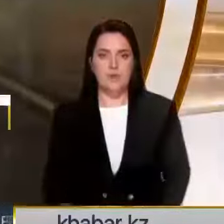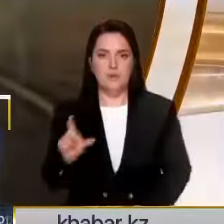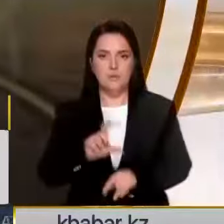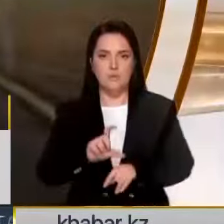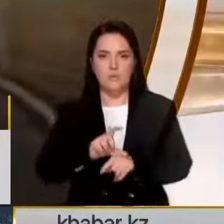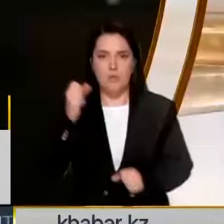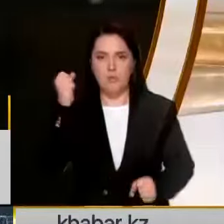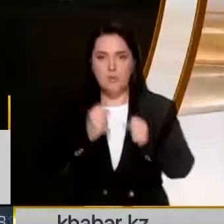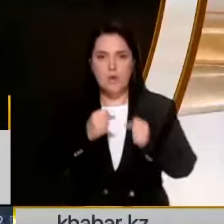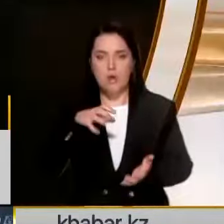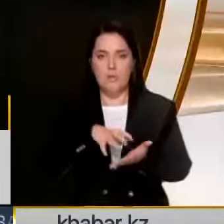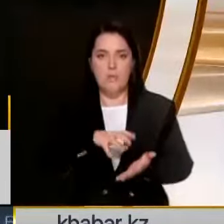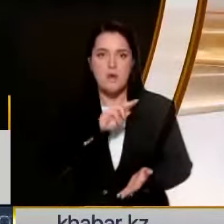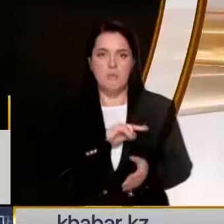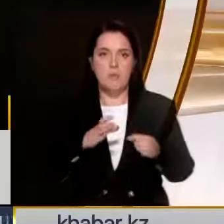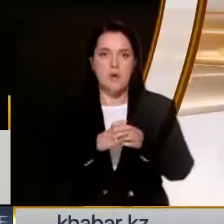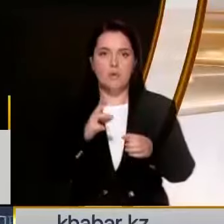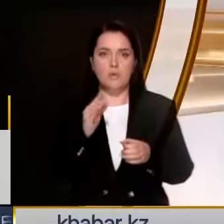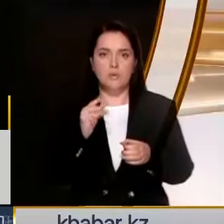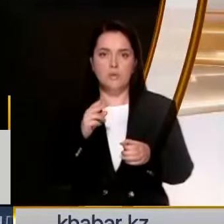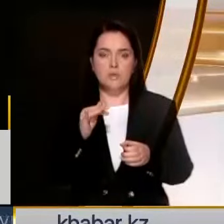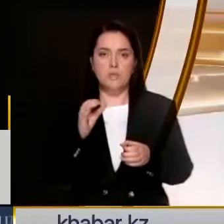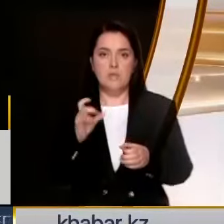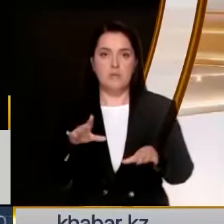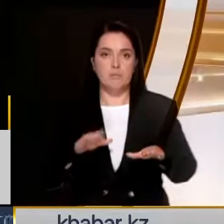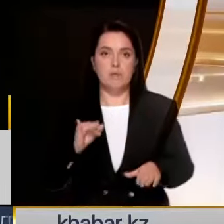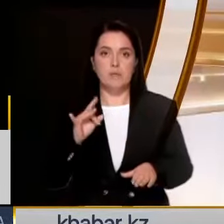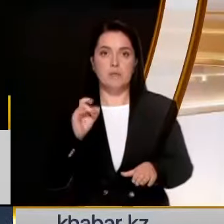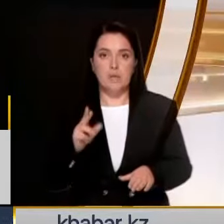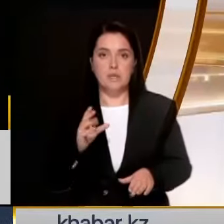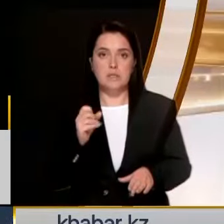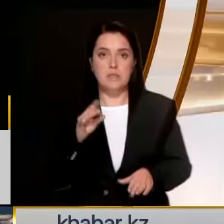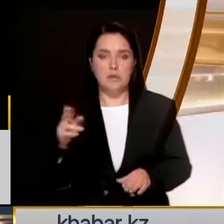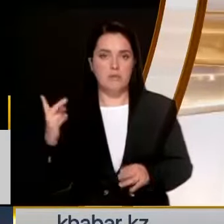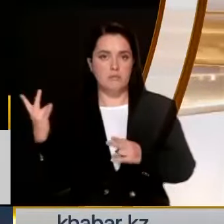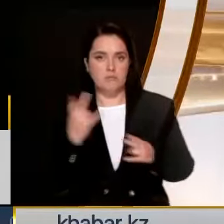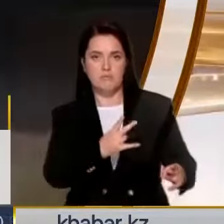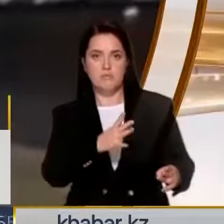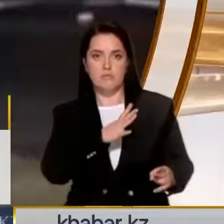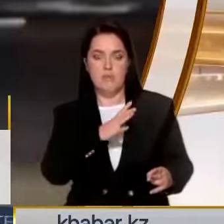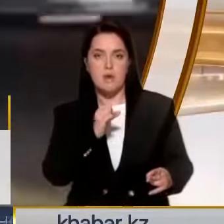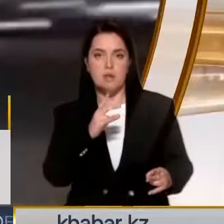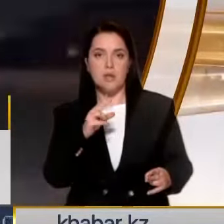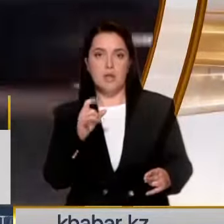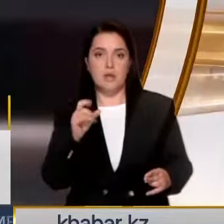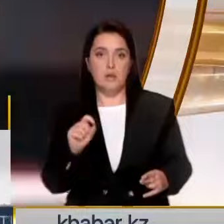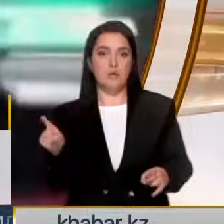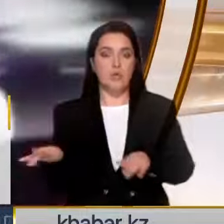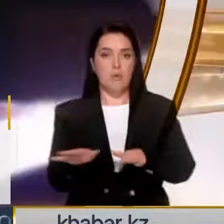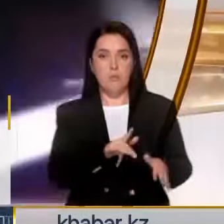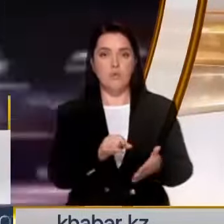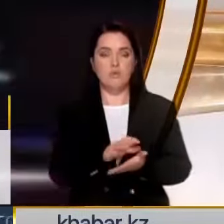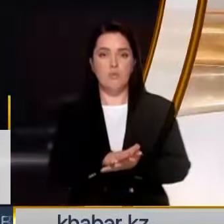Турция нанесла удары по объектам рабочей партии Курдистана в Ираке и Сирии после теракта в Анкаре. Ведомстве добавили, что